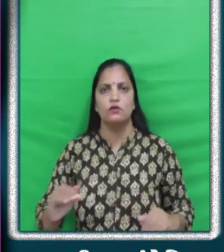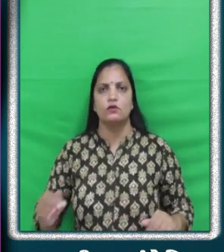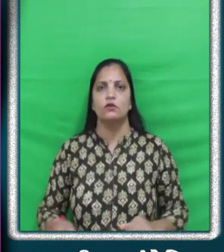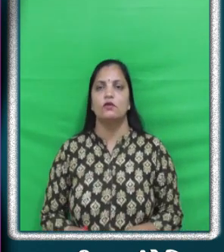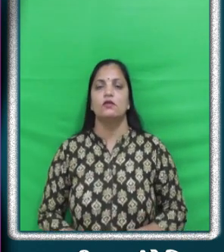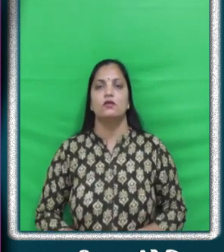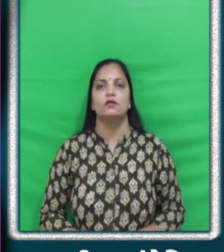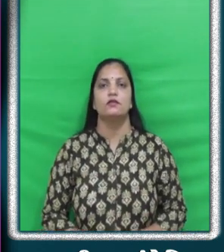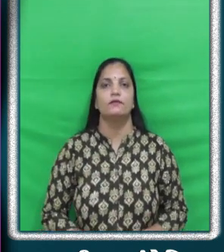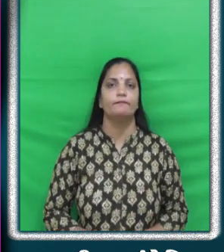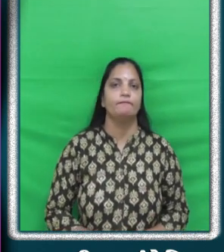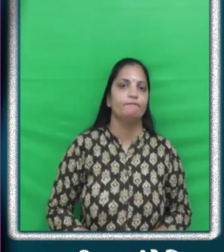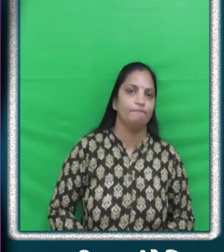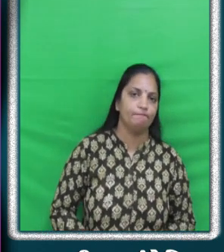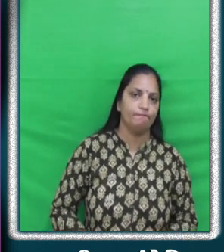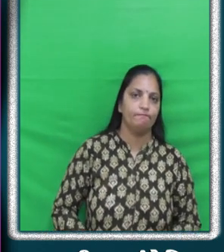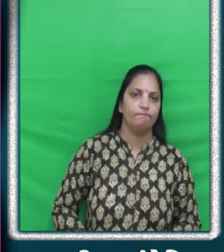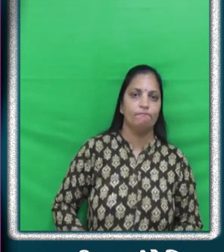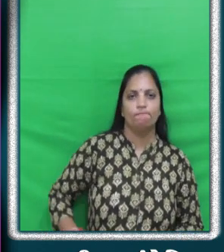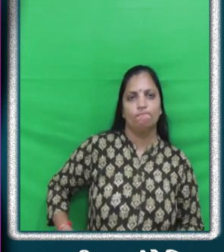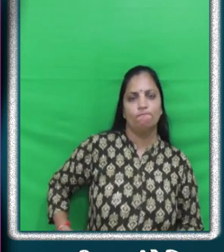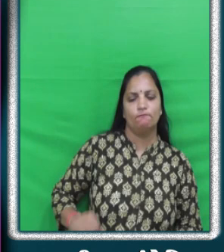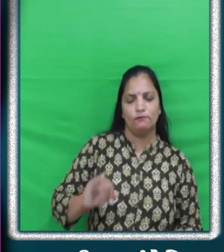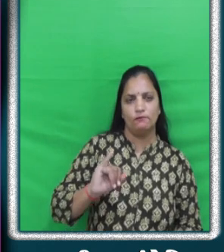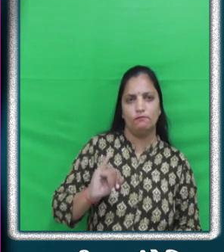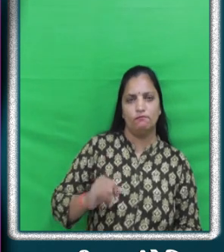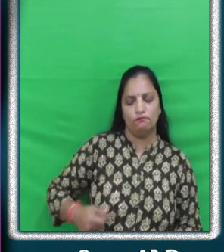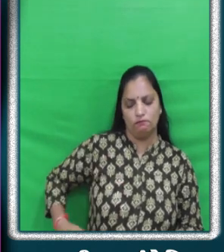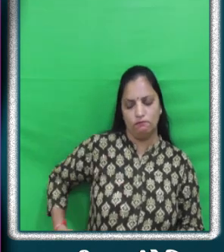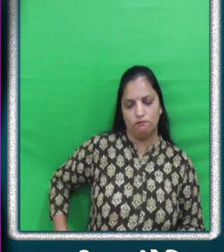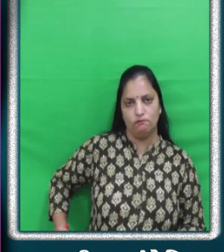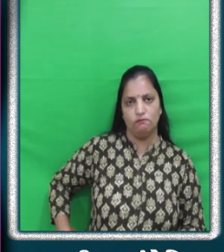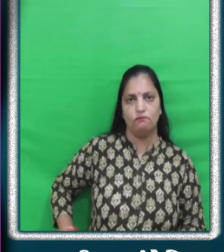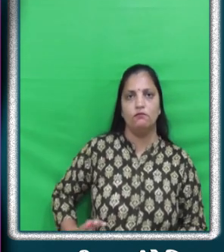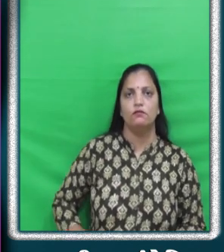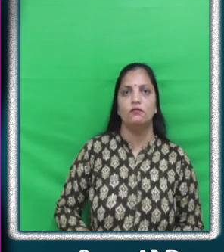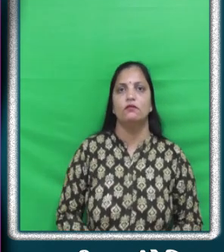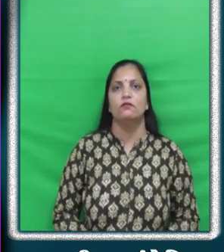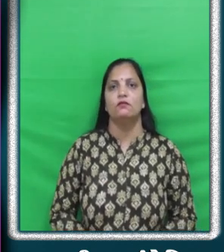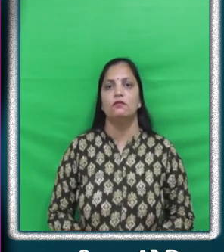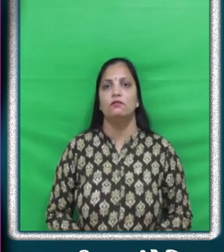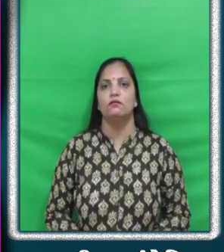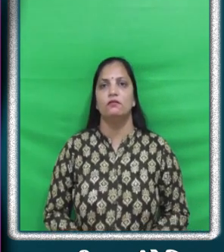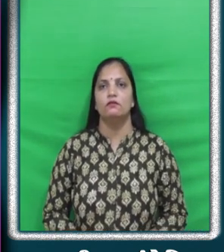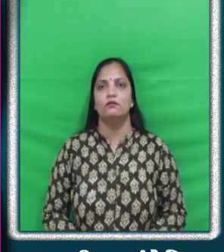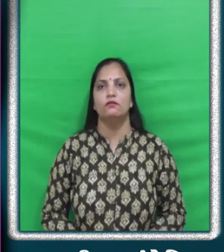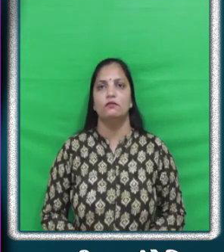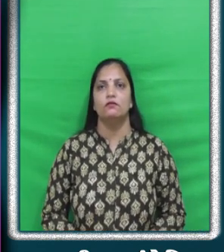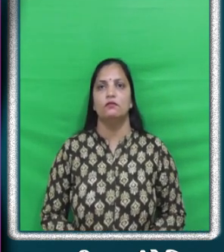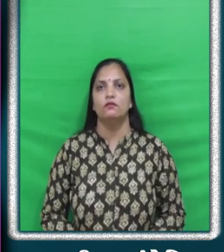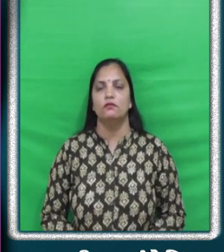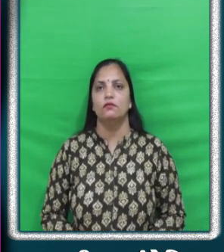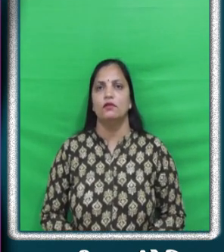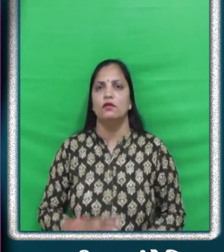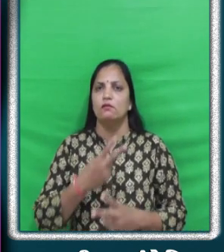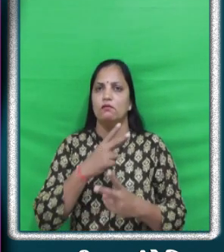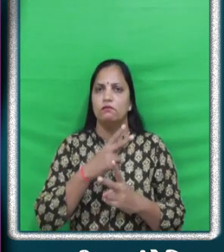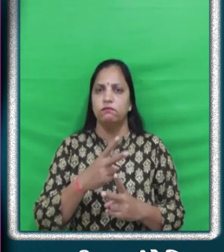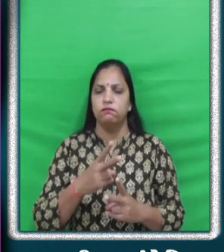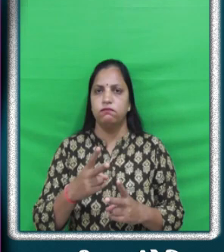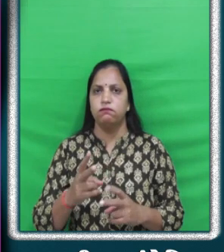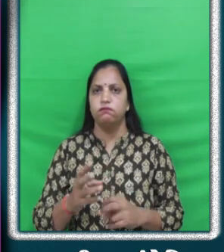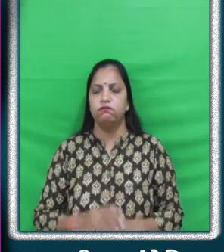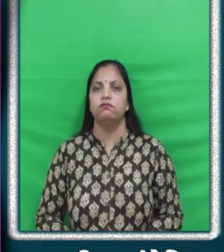વિદ્યાર્થી મિત્ર, આ જે છે મૂત્રપિંડનો એક જોડ મૂત્રપિંડ છે, એમાંથી આ મૂત્રપિંડ બતાવ્યો છે. મૂત્રપિંડની અંદર